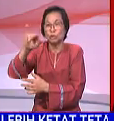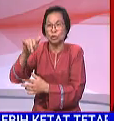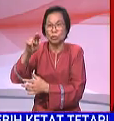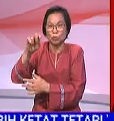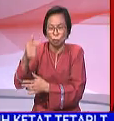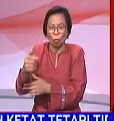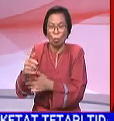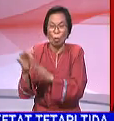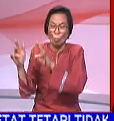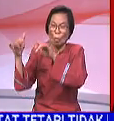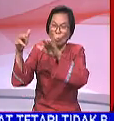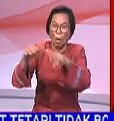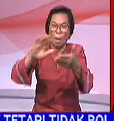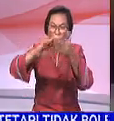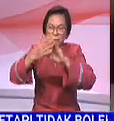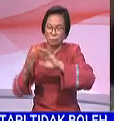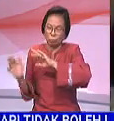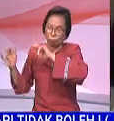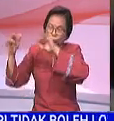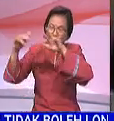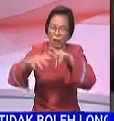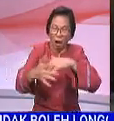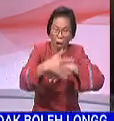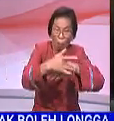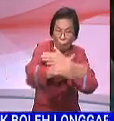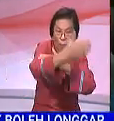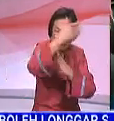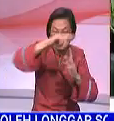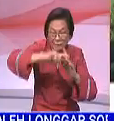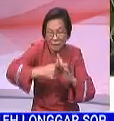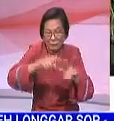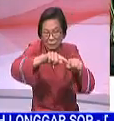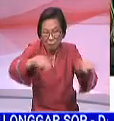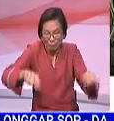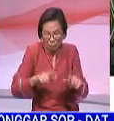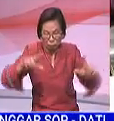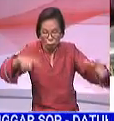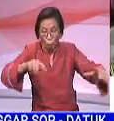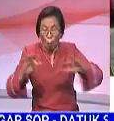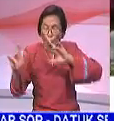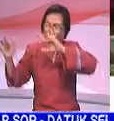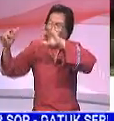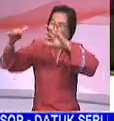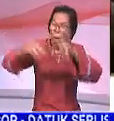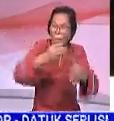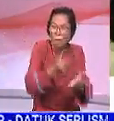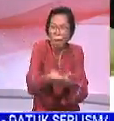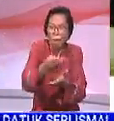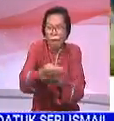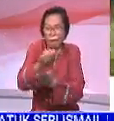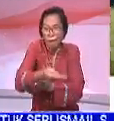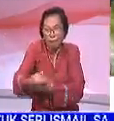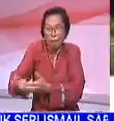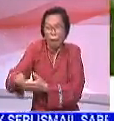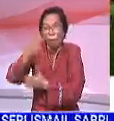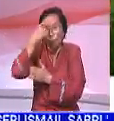setempat. Laporan Nur Alia Ramli. Sejak awal pagi, lokasi ini menjadi tumpuan bagi mereka membeli barangan